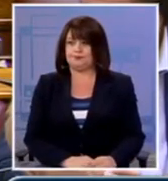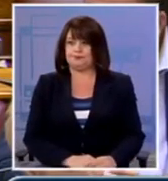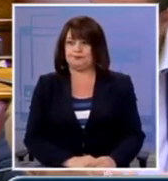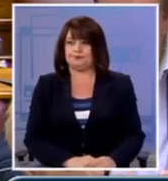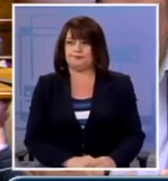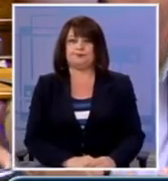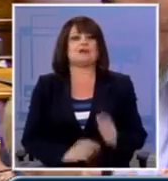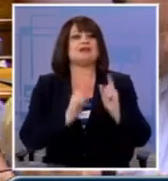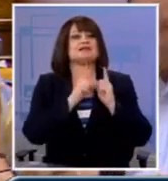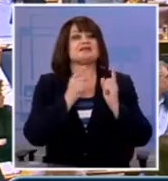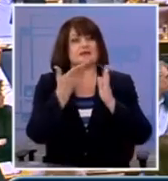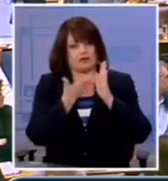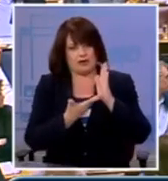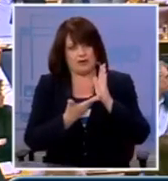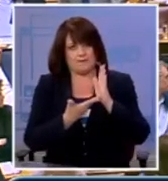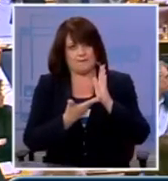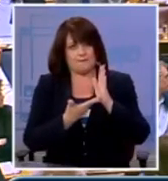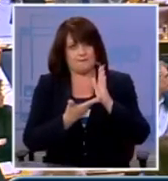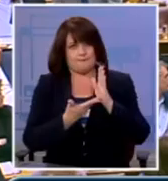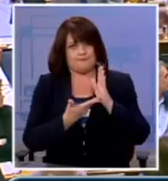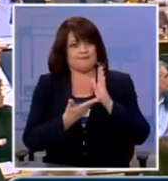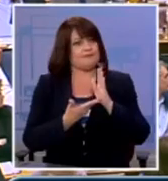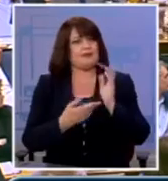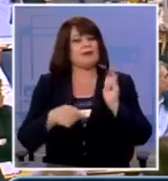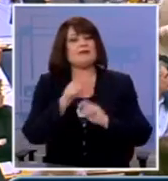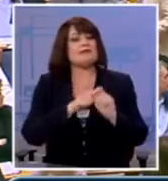Η συμφωνία αυτή είναι προϊόν